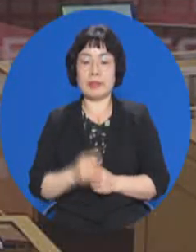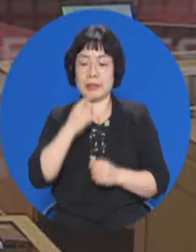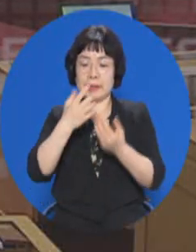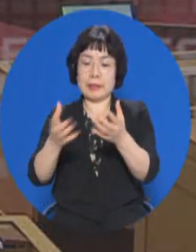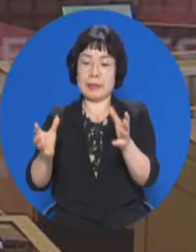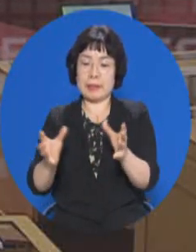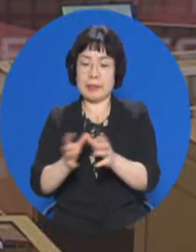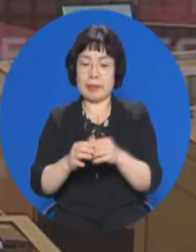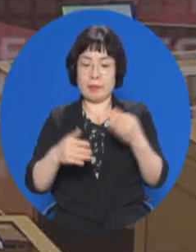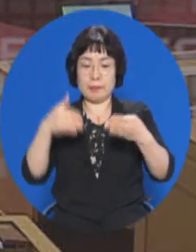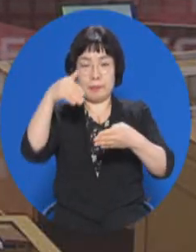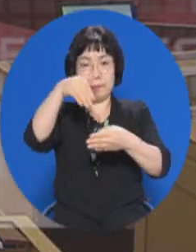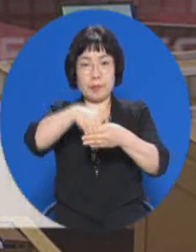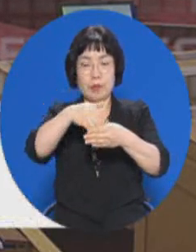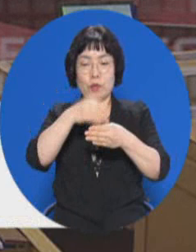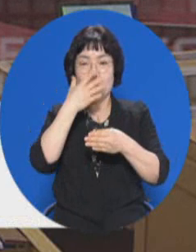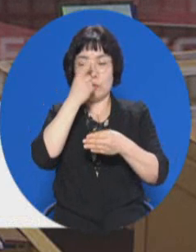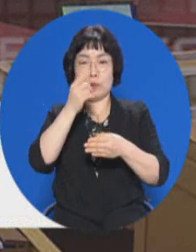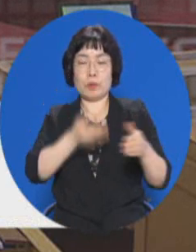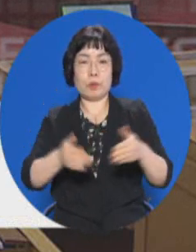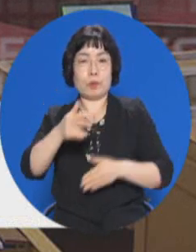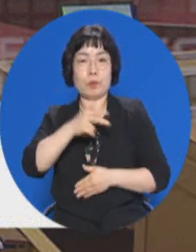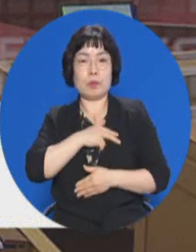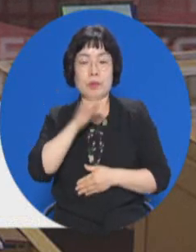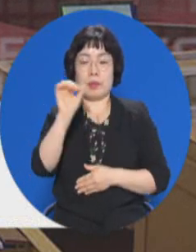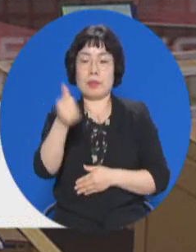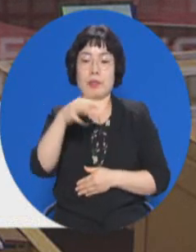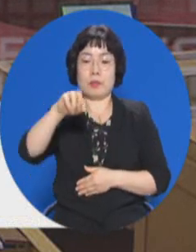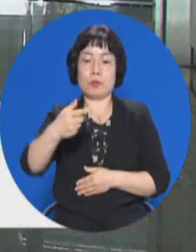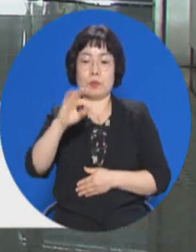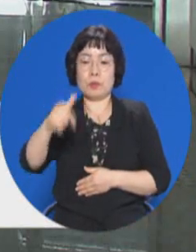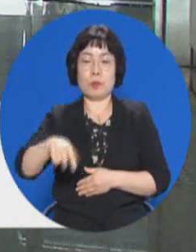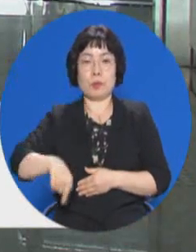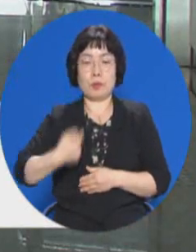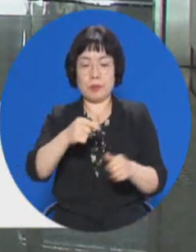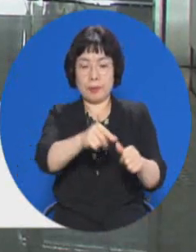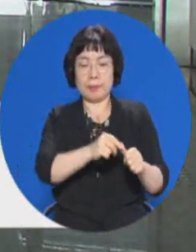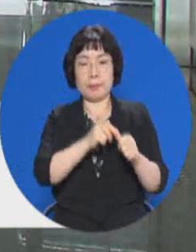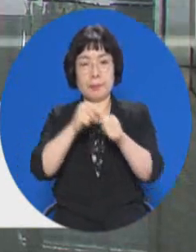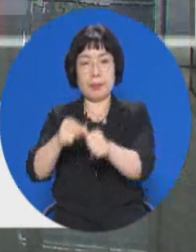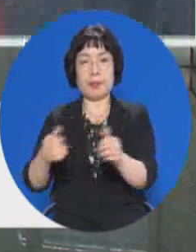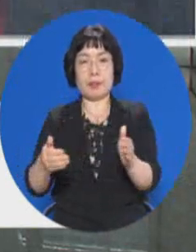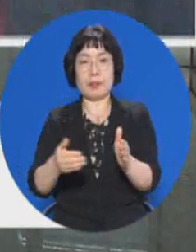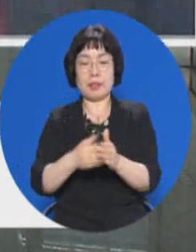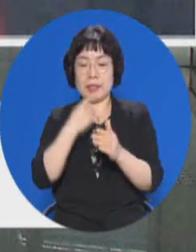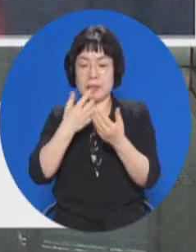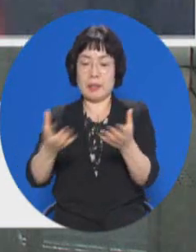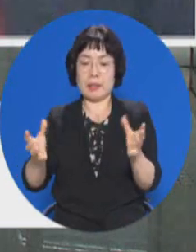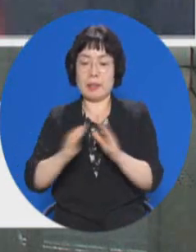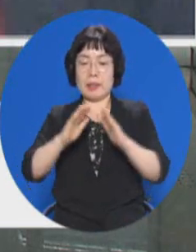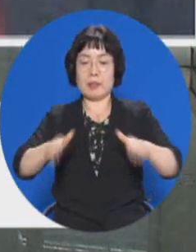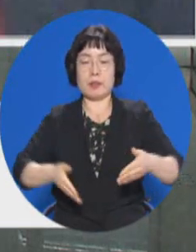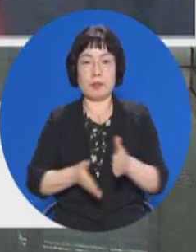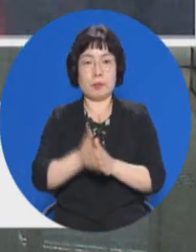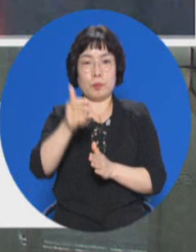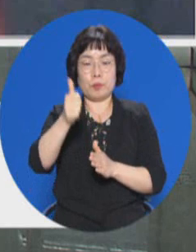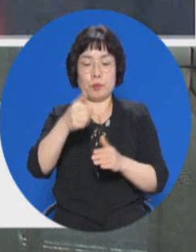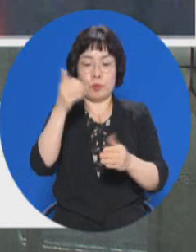더불어민주당이 4.7 보궐선거 순천도의원 후보로 한춘옥 씨를 단수 추천했습니다. 민주당 전남도당